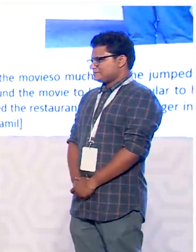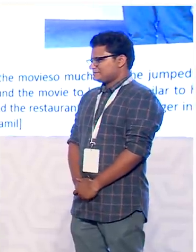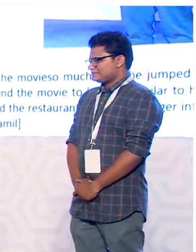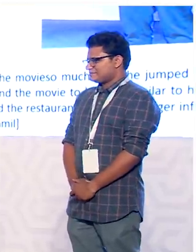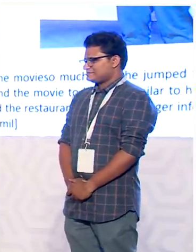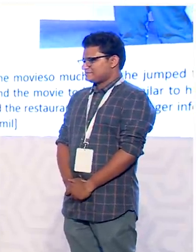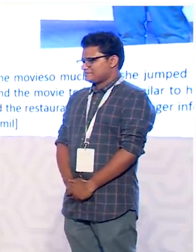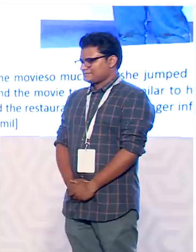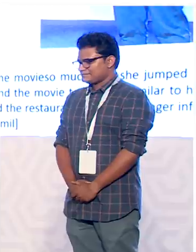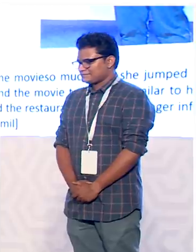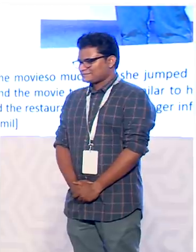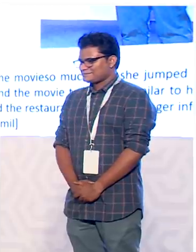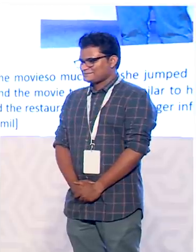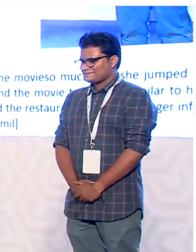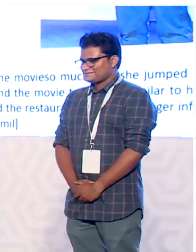தென்றலை கண்டு